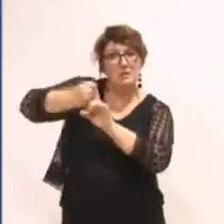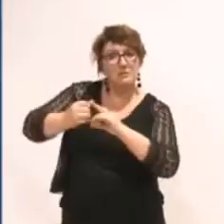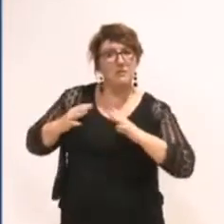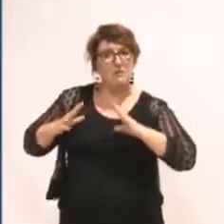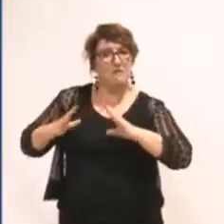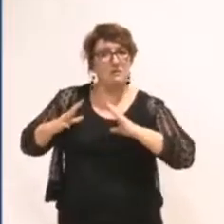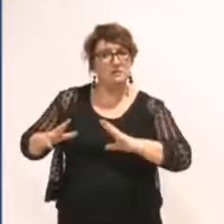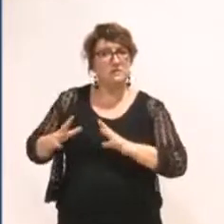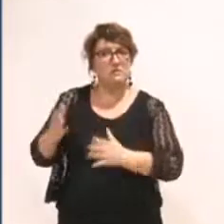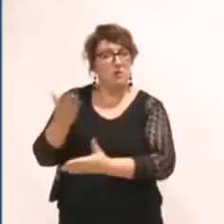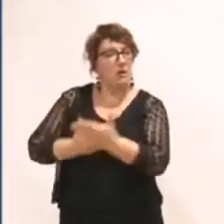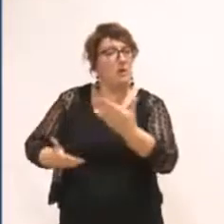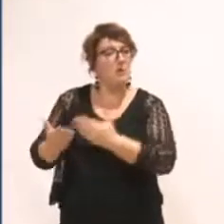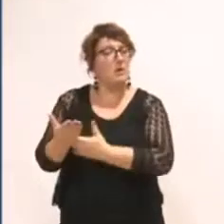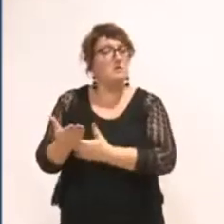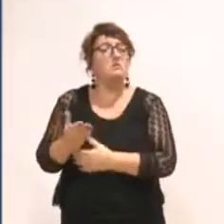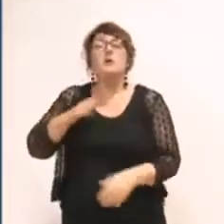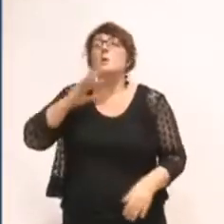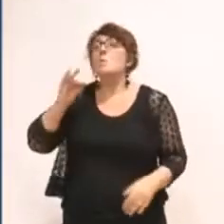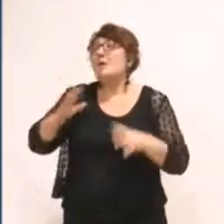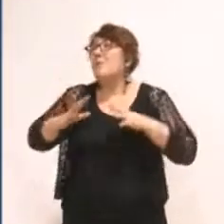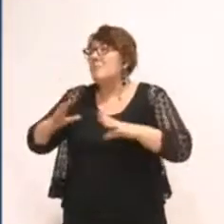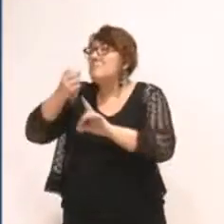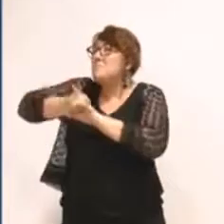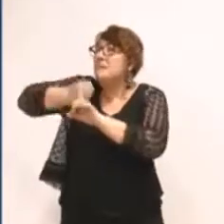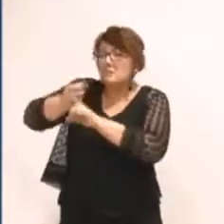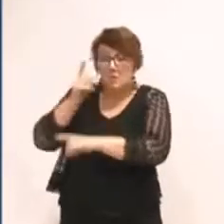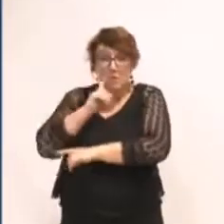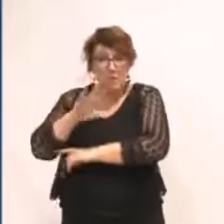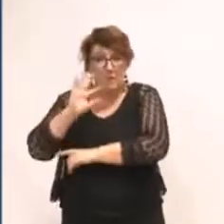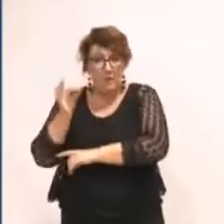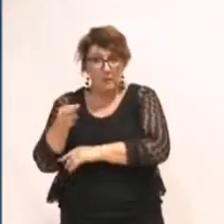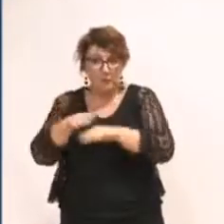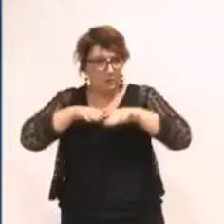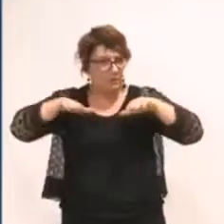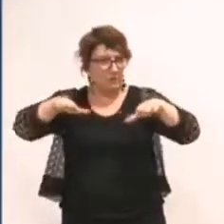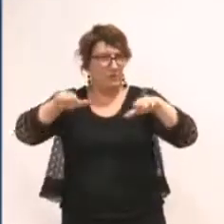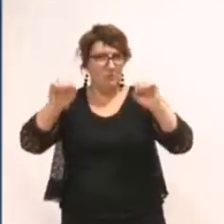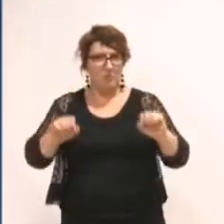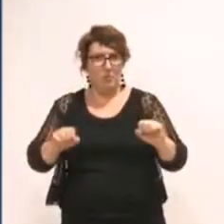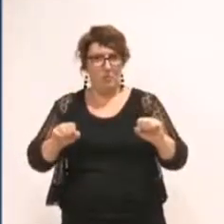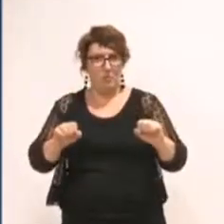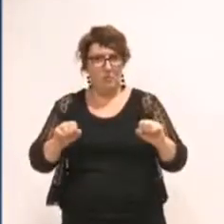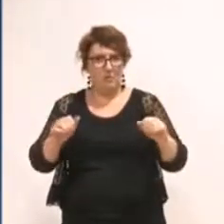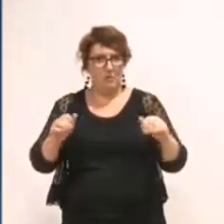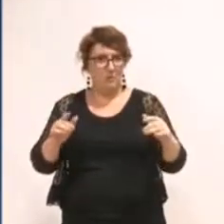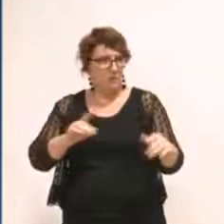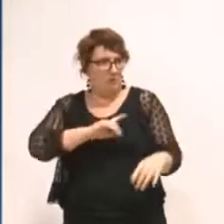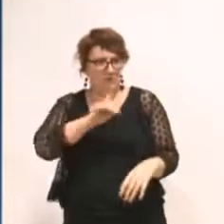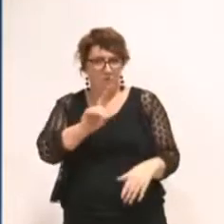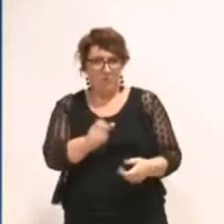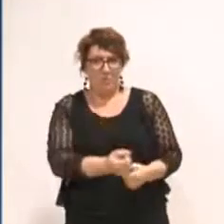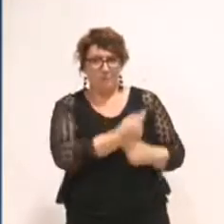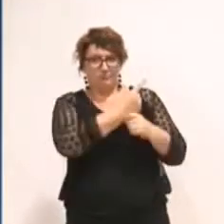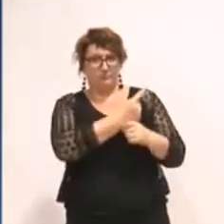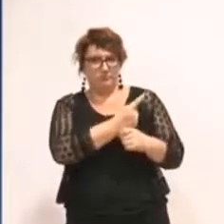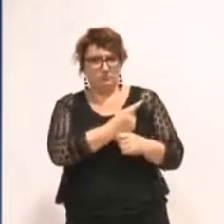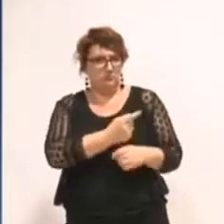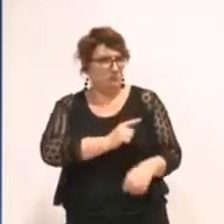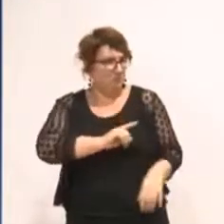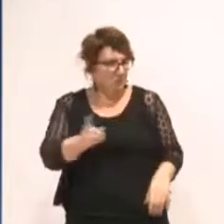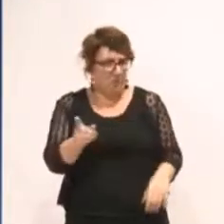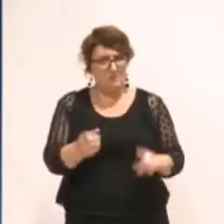pas l'investissement militant? Mais je veux dire, il ne faut pas que ça soit au détriment du travail des professionnels. Hein.